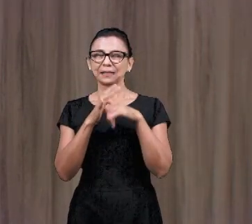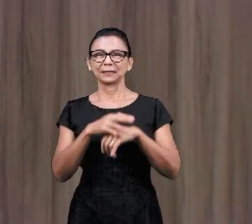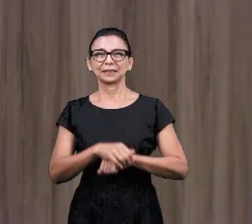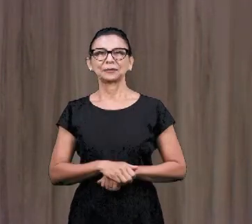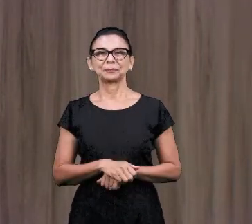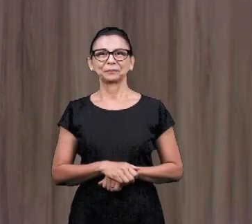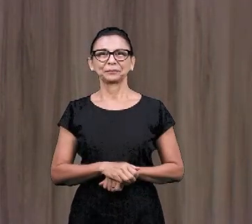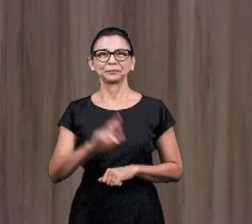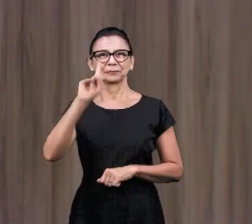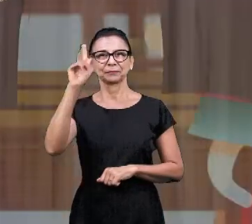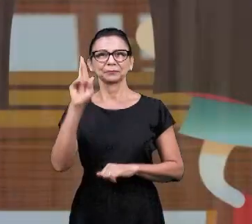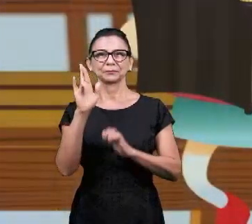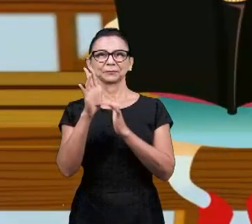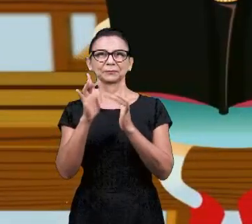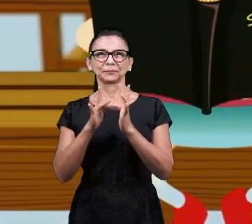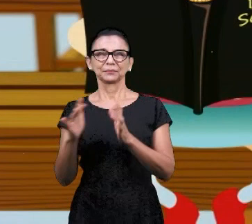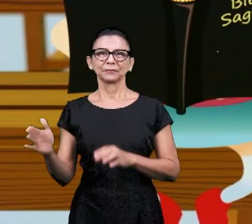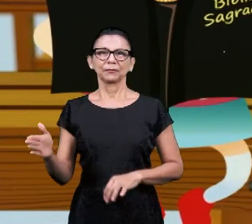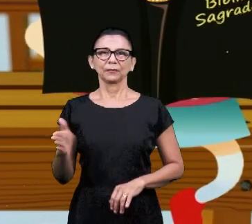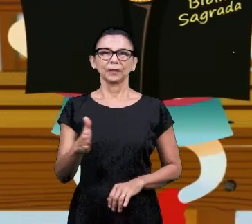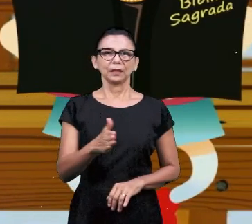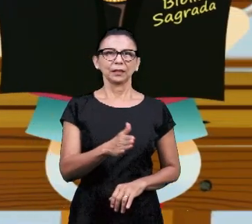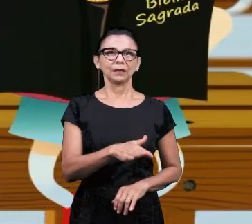et à tous la paix du Seigneur Jésus.